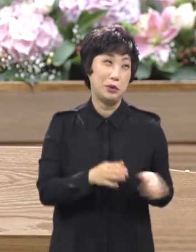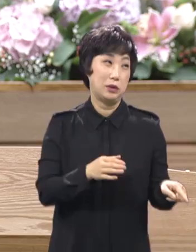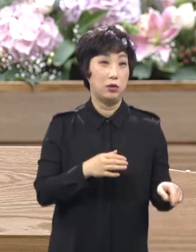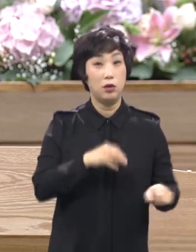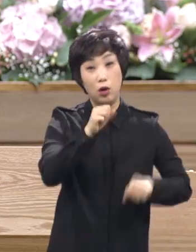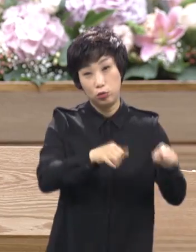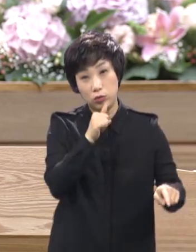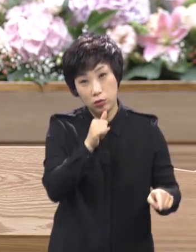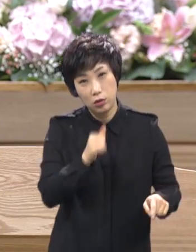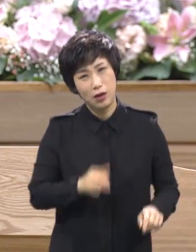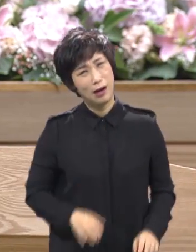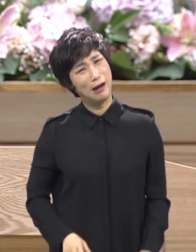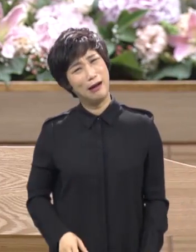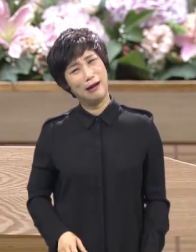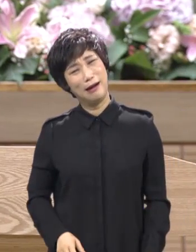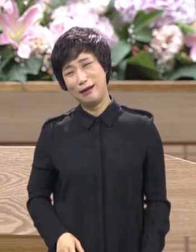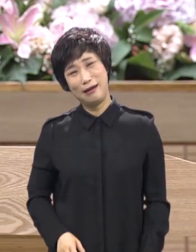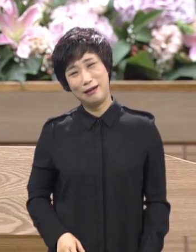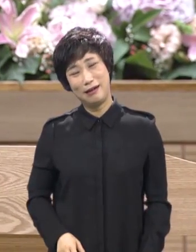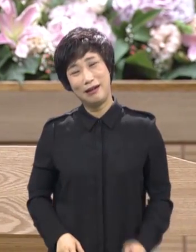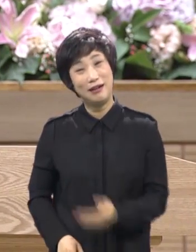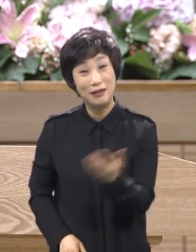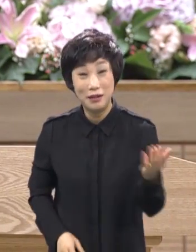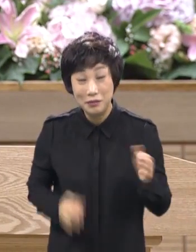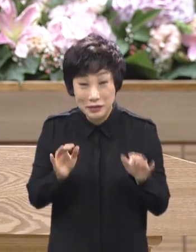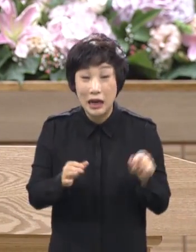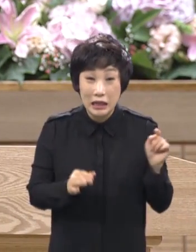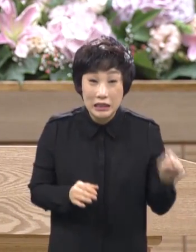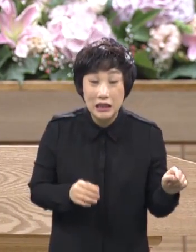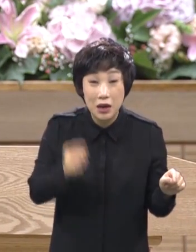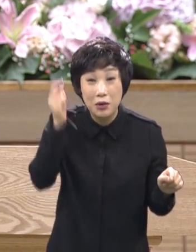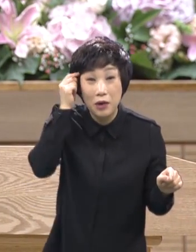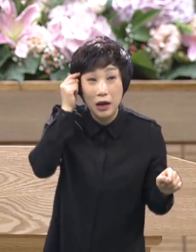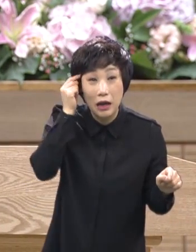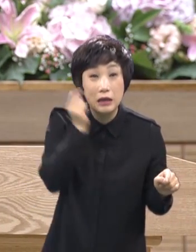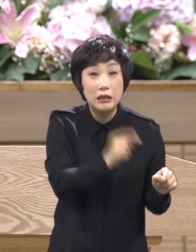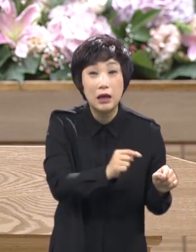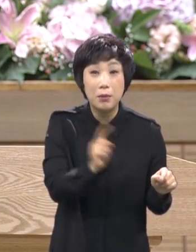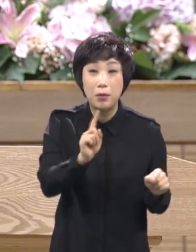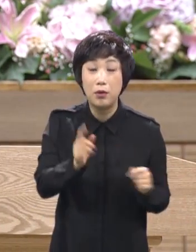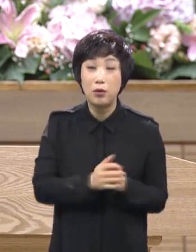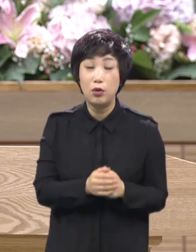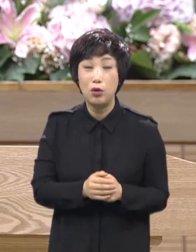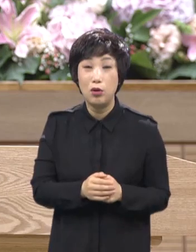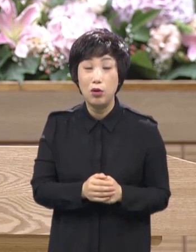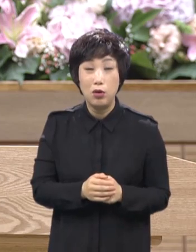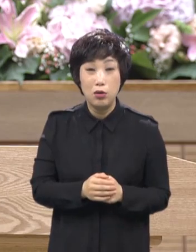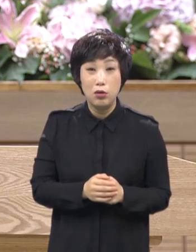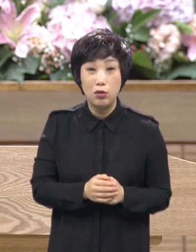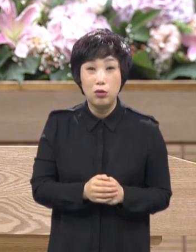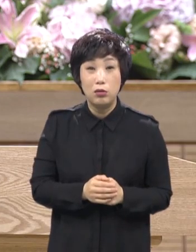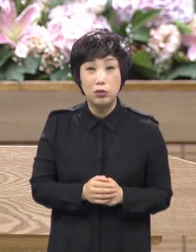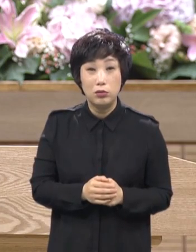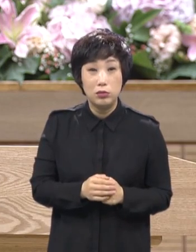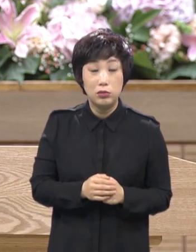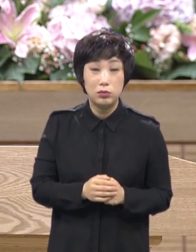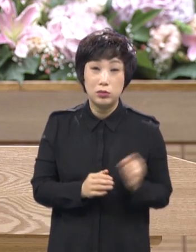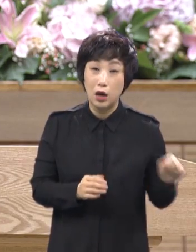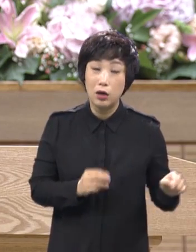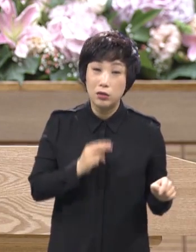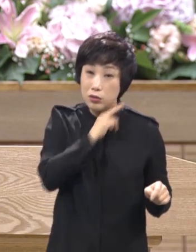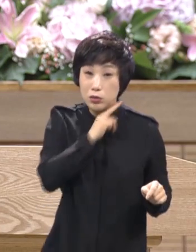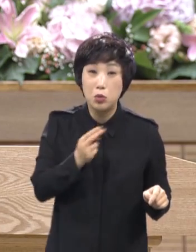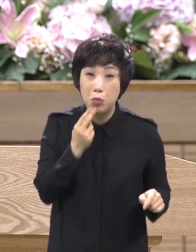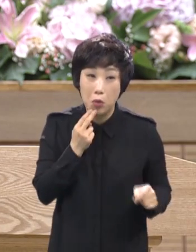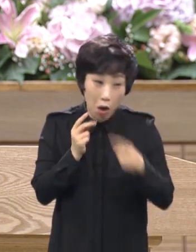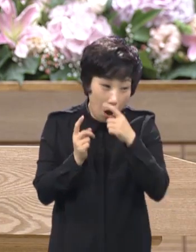따라가잖아요. 그냥 따라가. 이게 바로 의심의 여지도 없이 따라가는